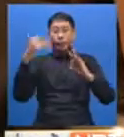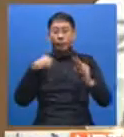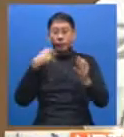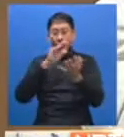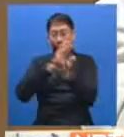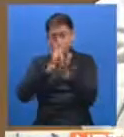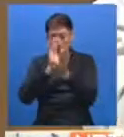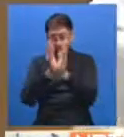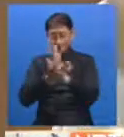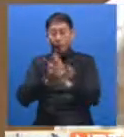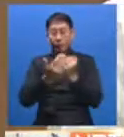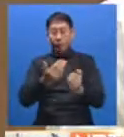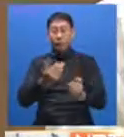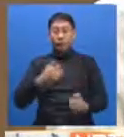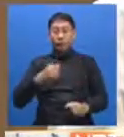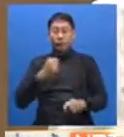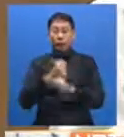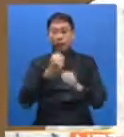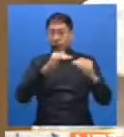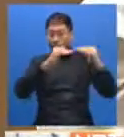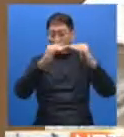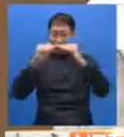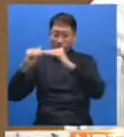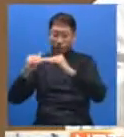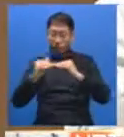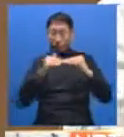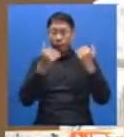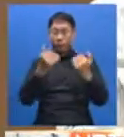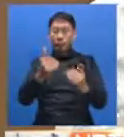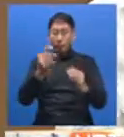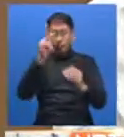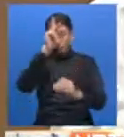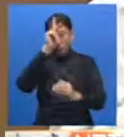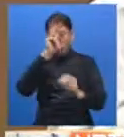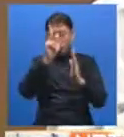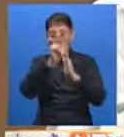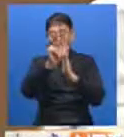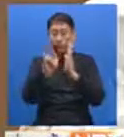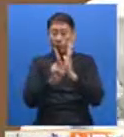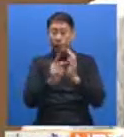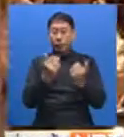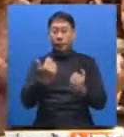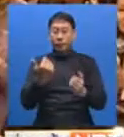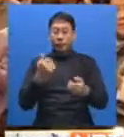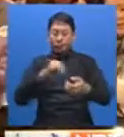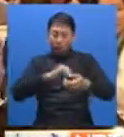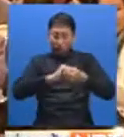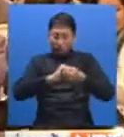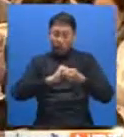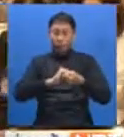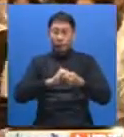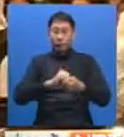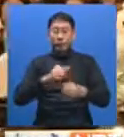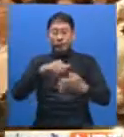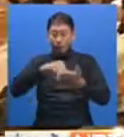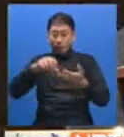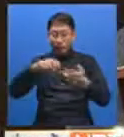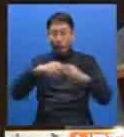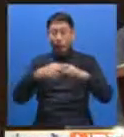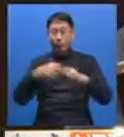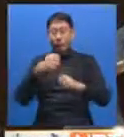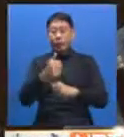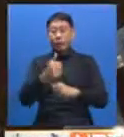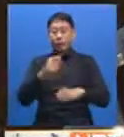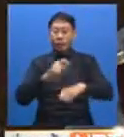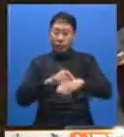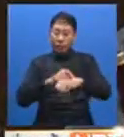รูปให้ทุกฝ่ายเกิดความเท่าเทียมและเคารพกติกาส่วนในเรื่องความปรองดองนั้นเชื่อว่าจะสามารถแก้ไขได้ในเวล